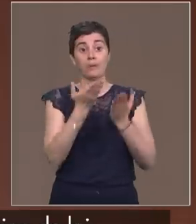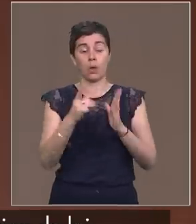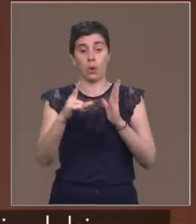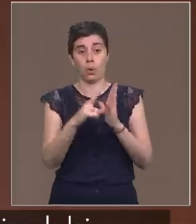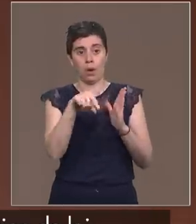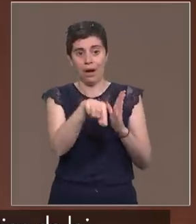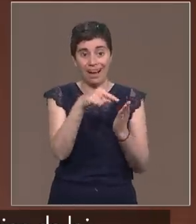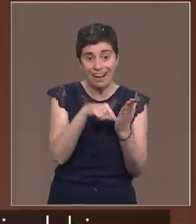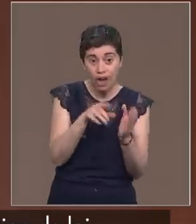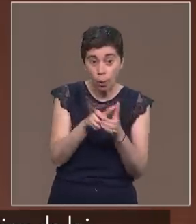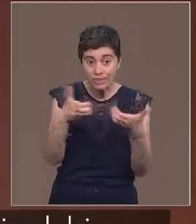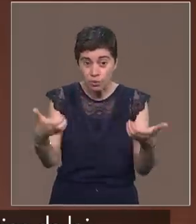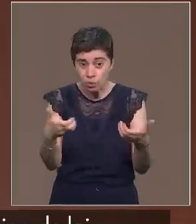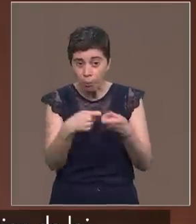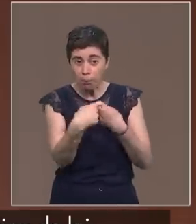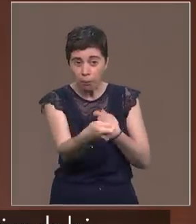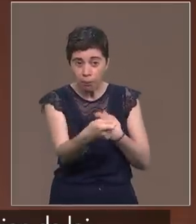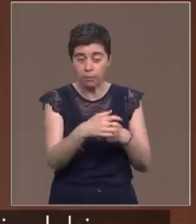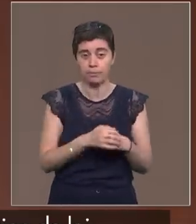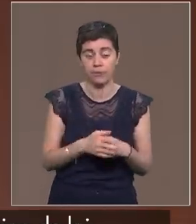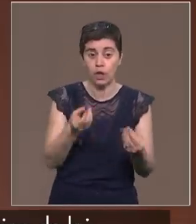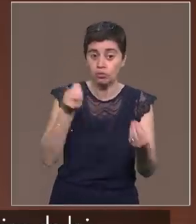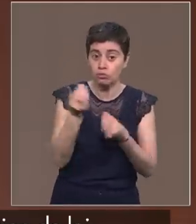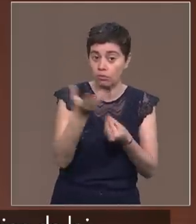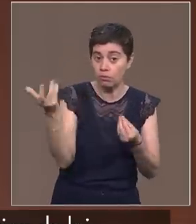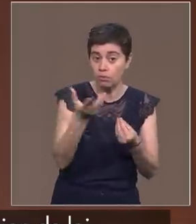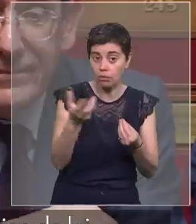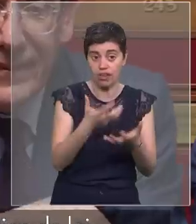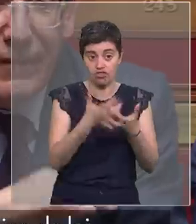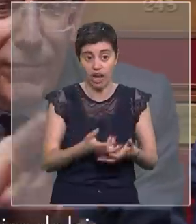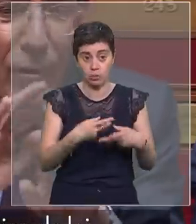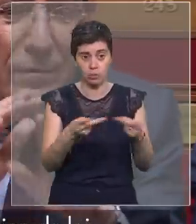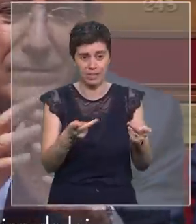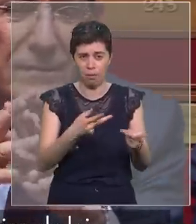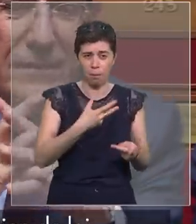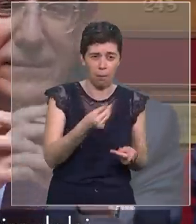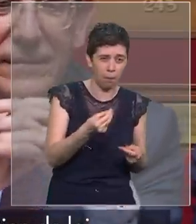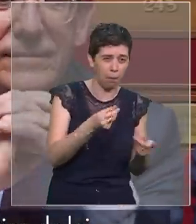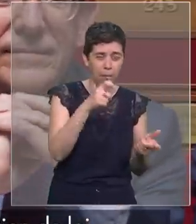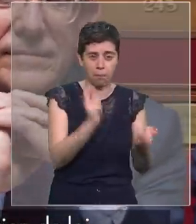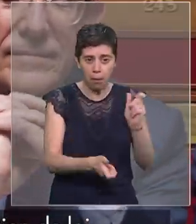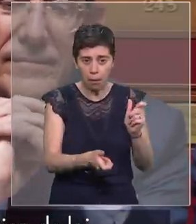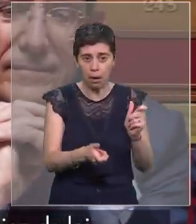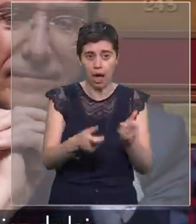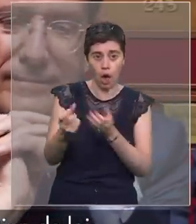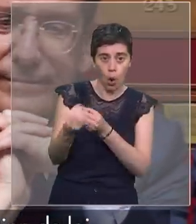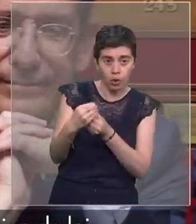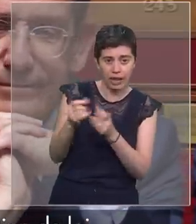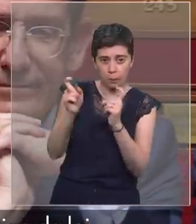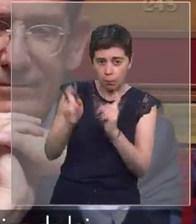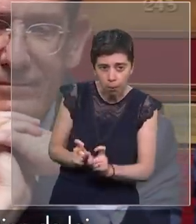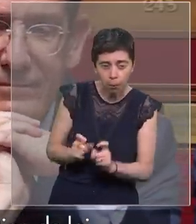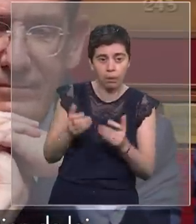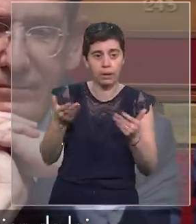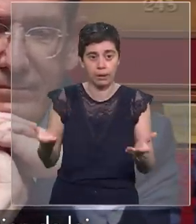est inconstitutionnelle. Elle aggraverait lourdement les charges publiques, réduirait les recettes. Elle méconnaît